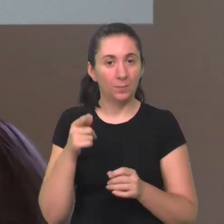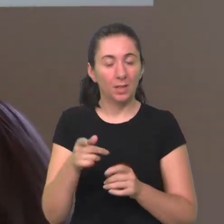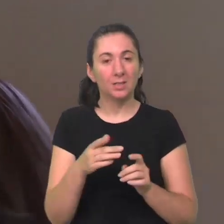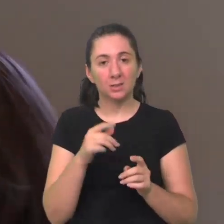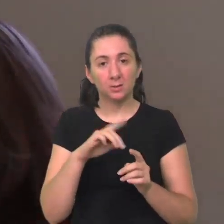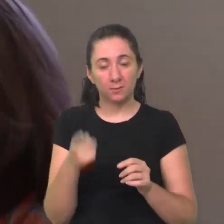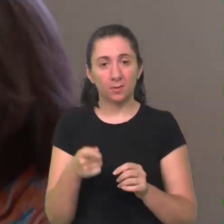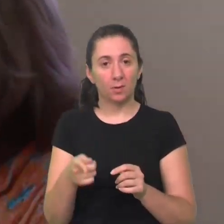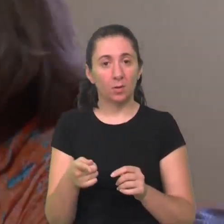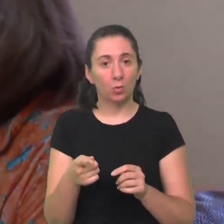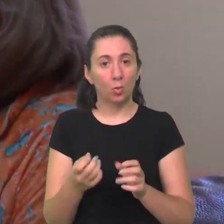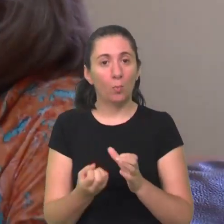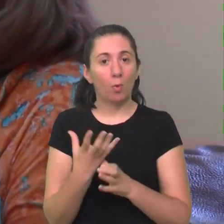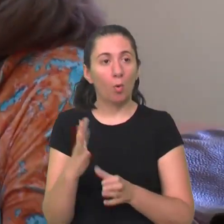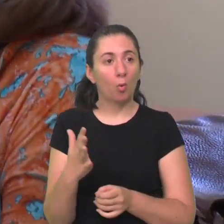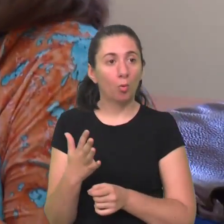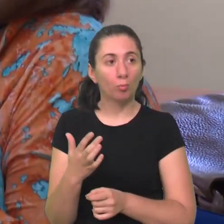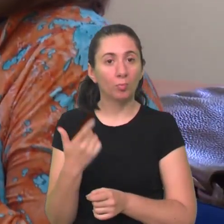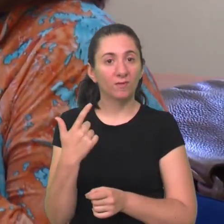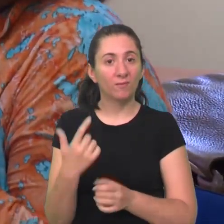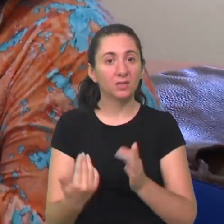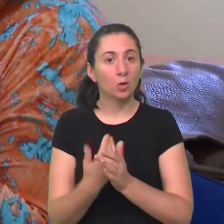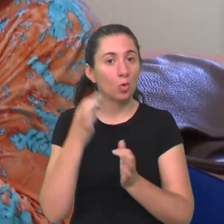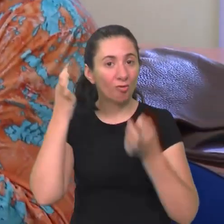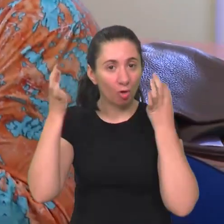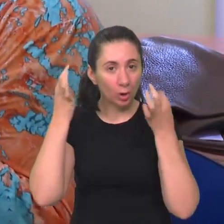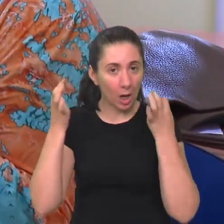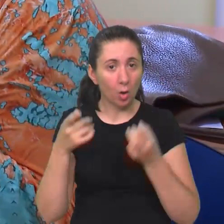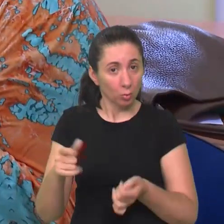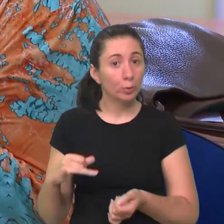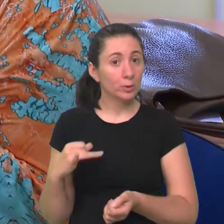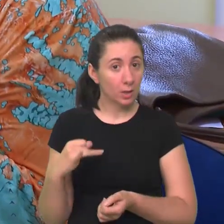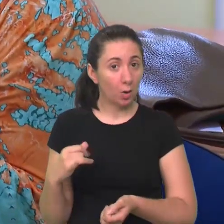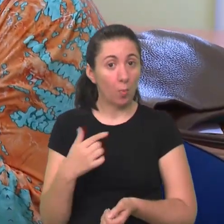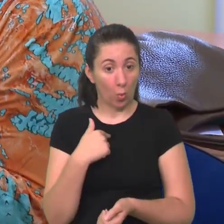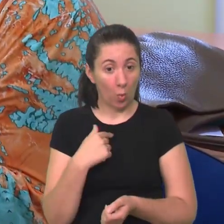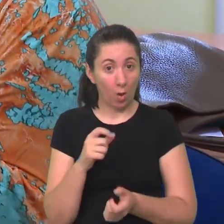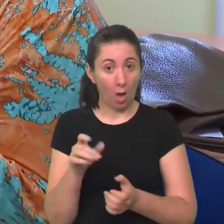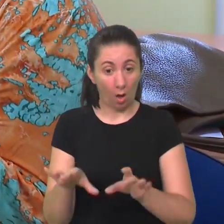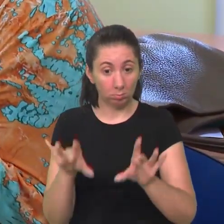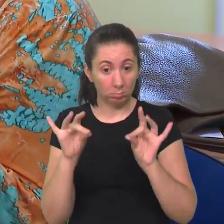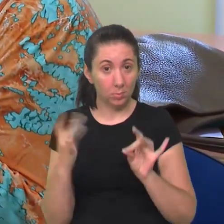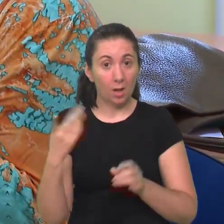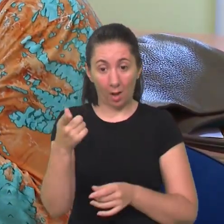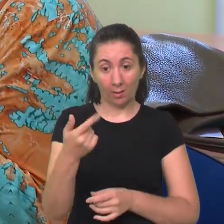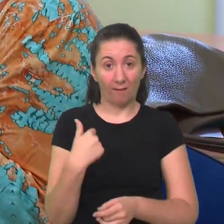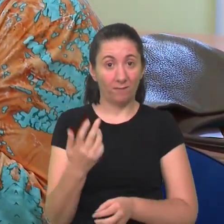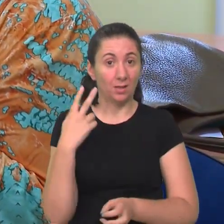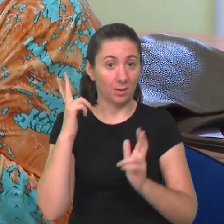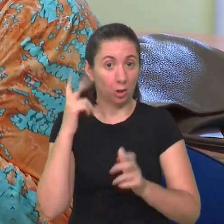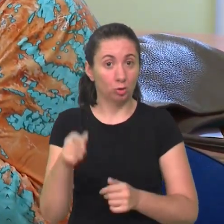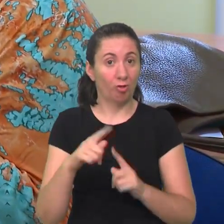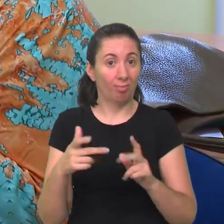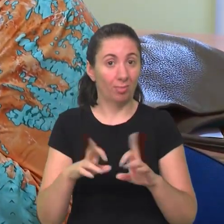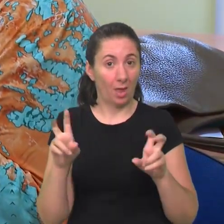folikul tijekom života proizvede oko 20 novih dlaka. Znači, ovo su sve zanimljivosti koje sam i ja otkrila kada ste mi zadali ovu